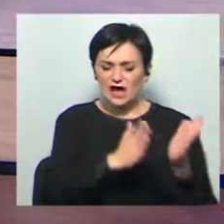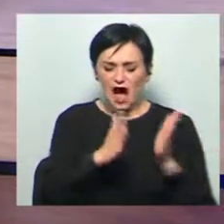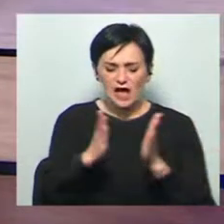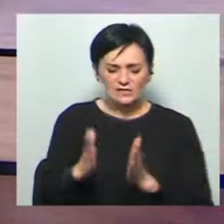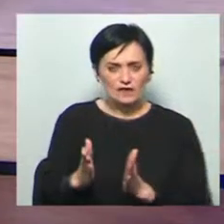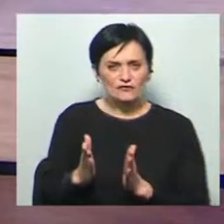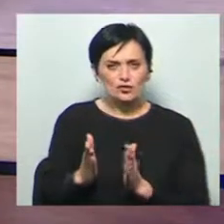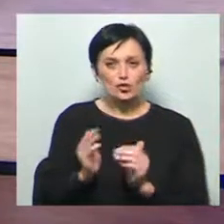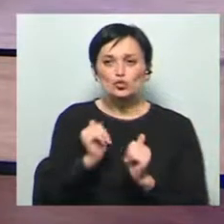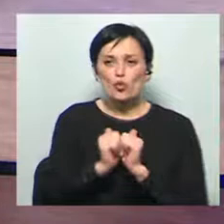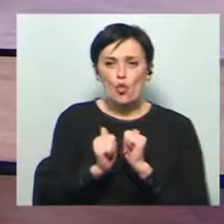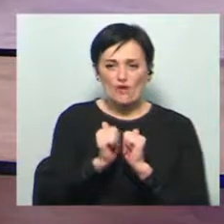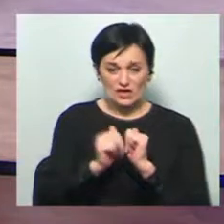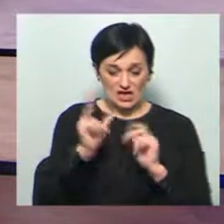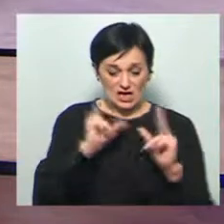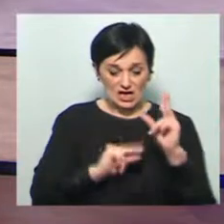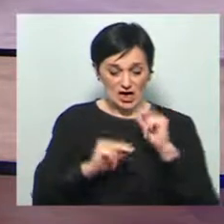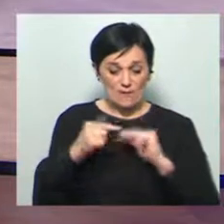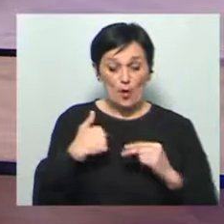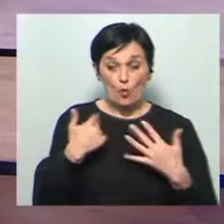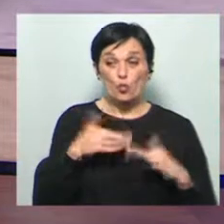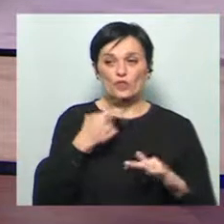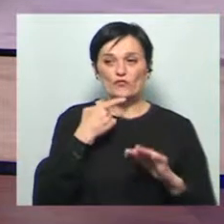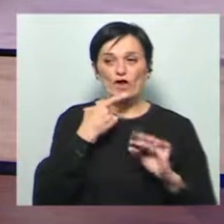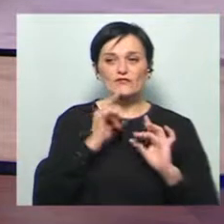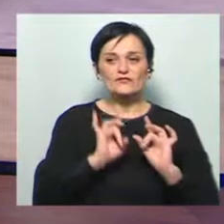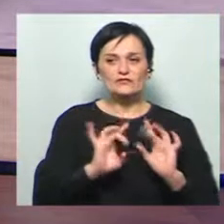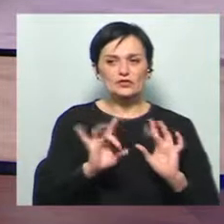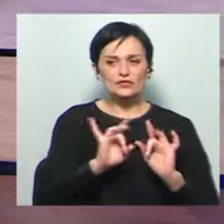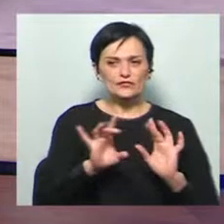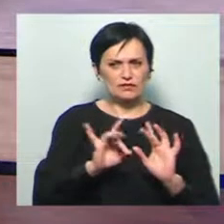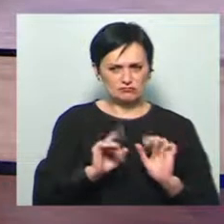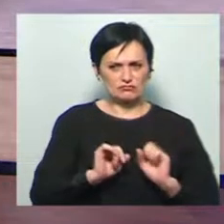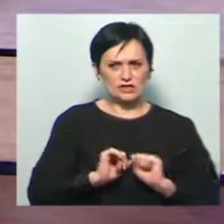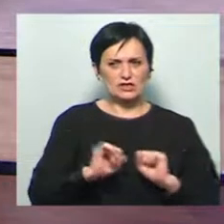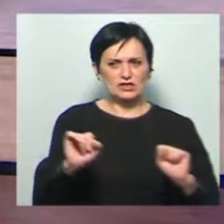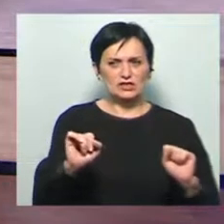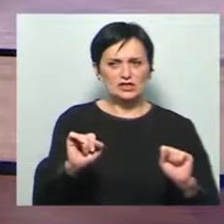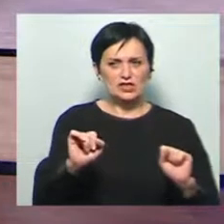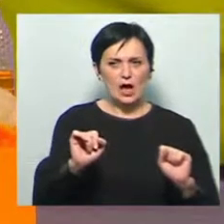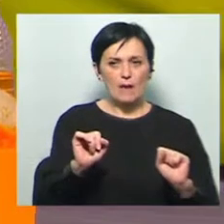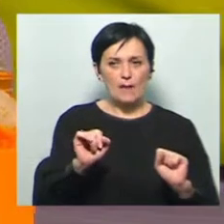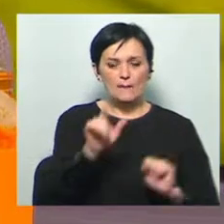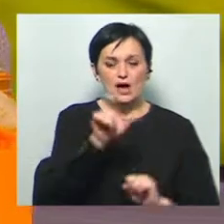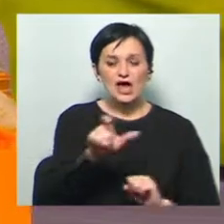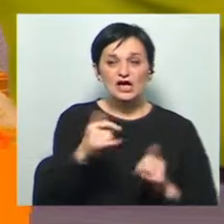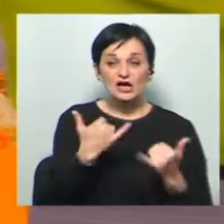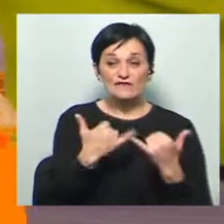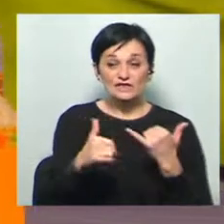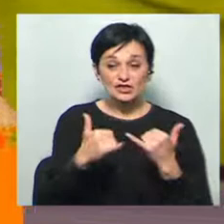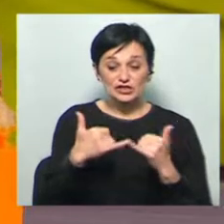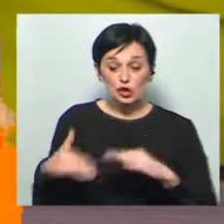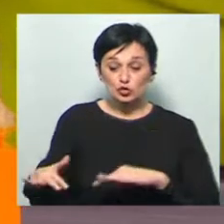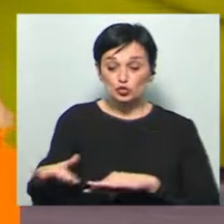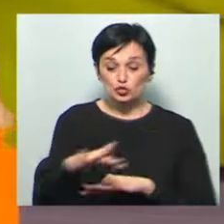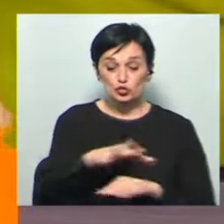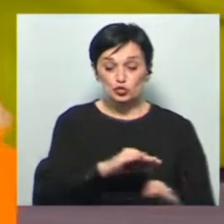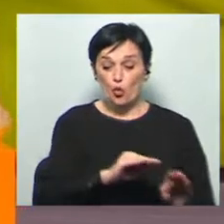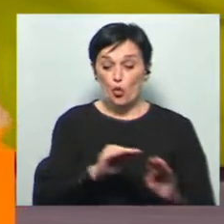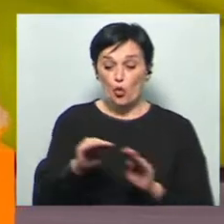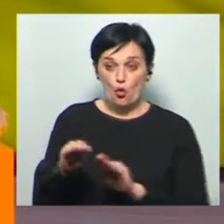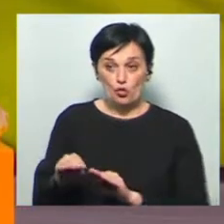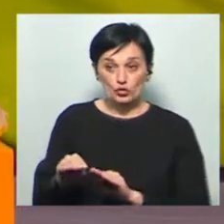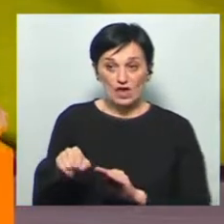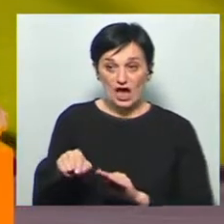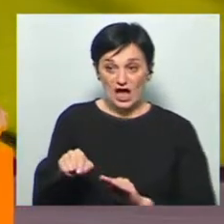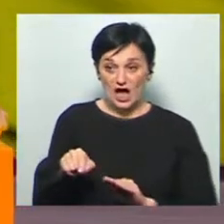იმის გათვალისწინებით, რაც მე უკვე მოგახსენეთ, თამამად გადავიტანოთ ამ ადამიანებისათვის ყვითელ ზონაში. მაგრამ არ დავტოვებდი მე